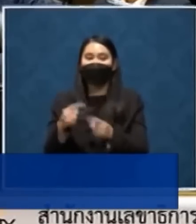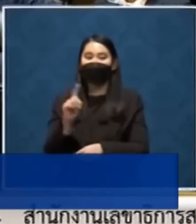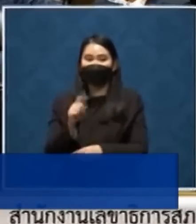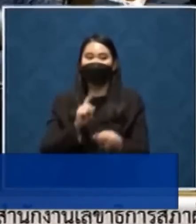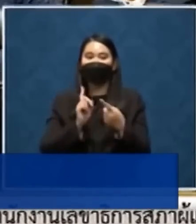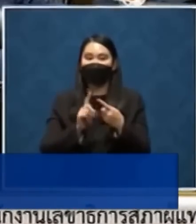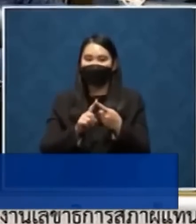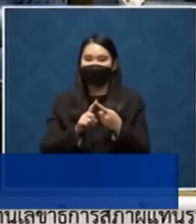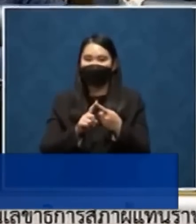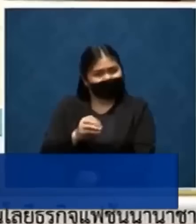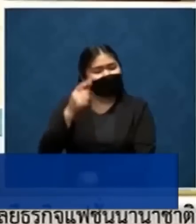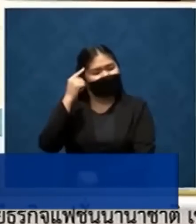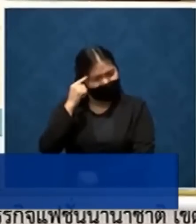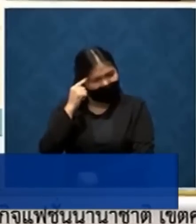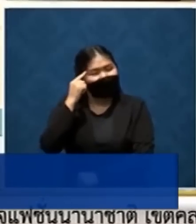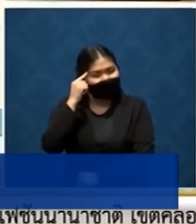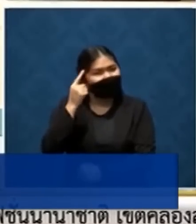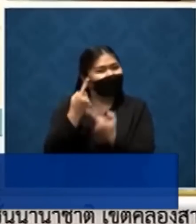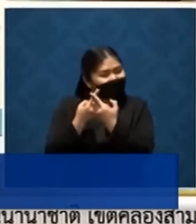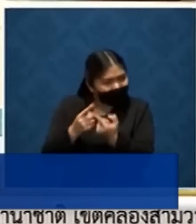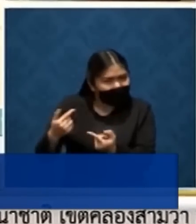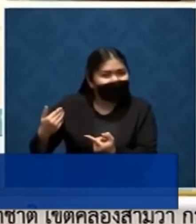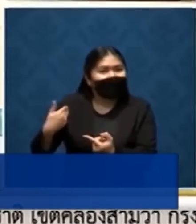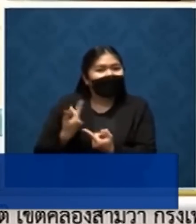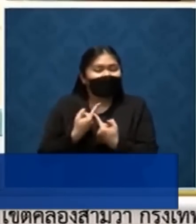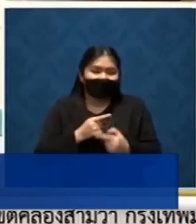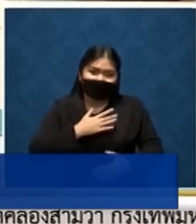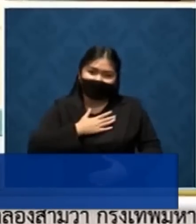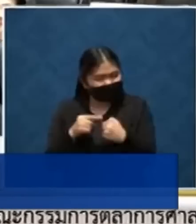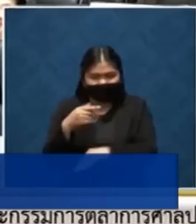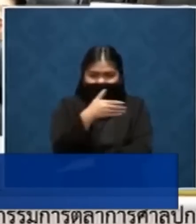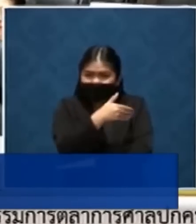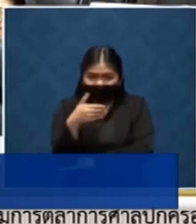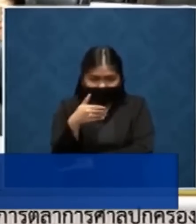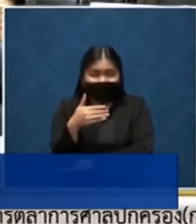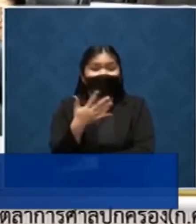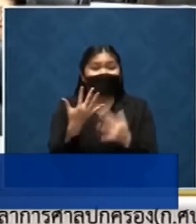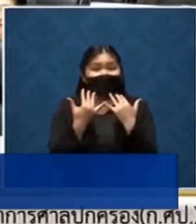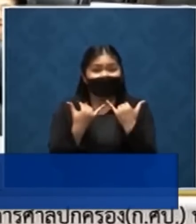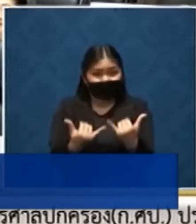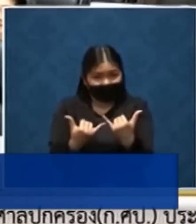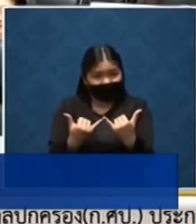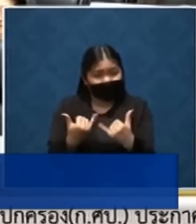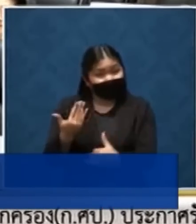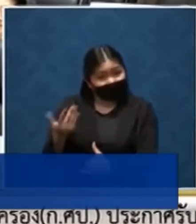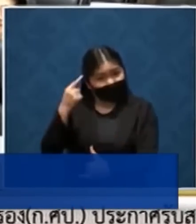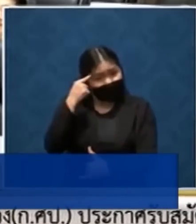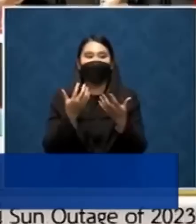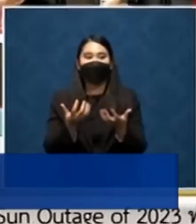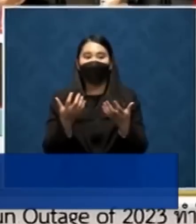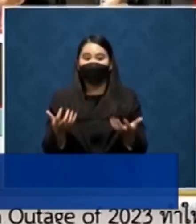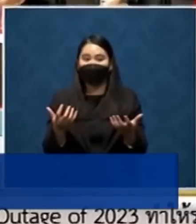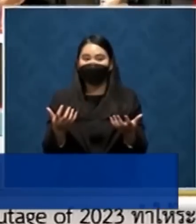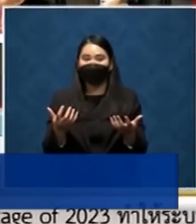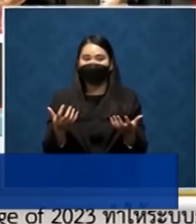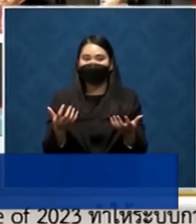ช่วง9:30ถึง14:30นะครับฝ่ายค้านจะใช้เวลาอภิปรายไม่น้อยกว่า12 ชั่วโมงกรอบเวลาไม่เกิน5 ทุ่ม